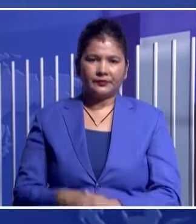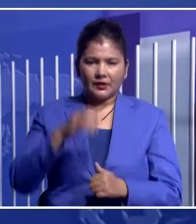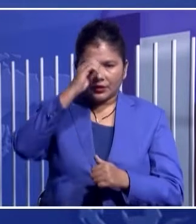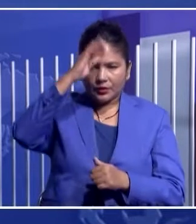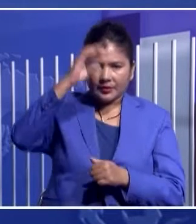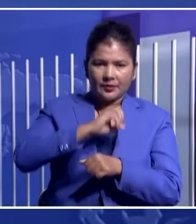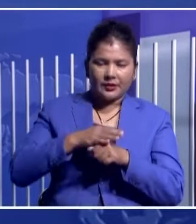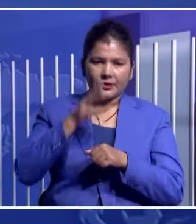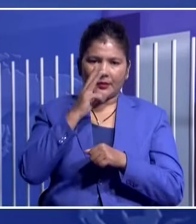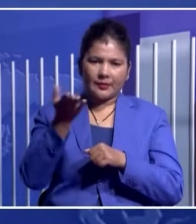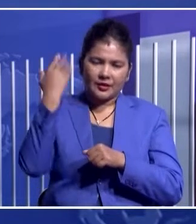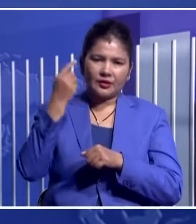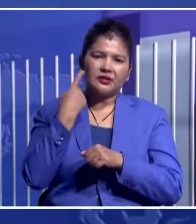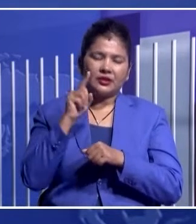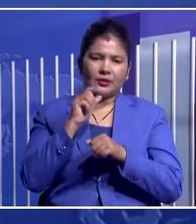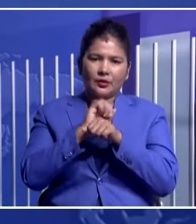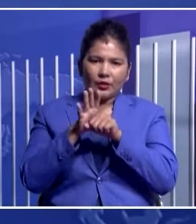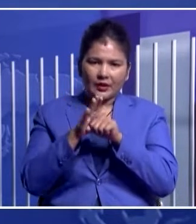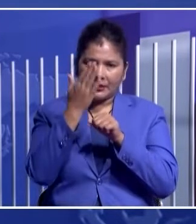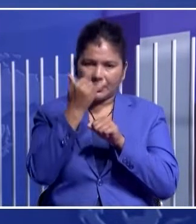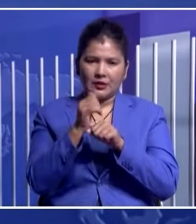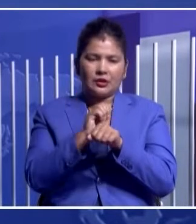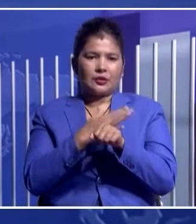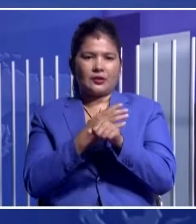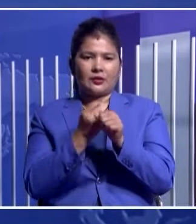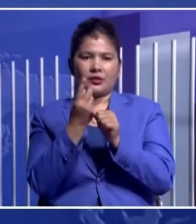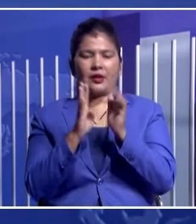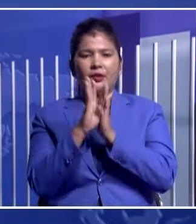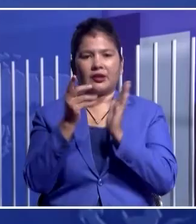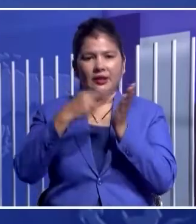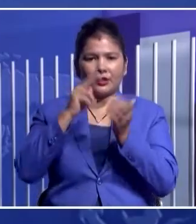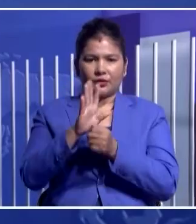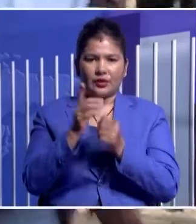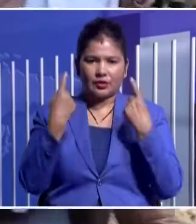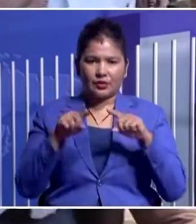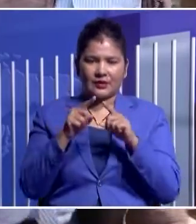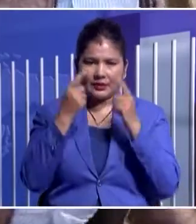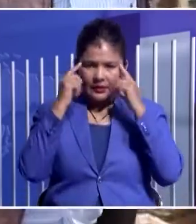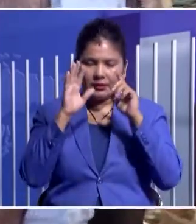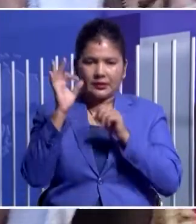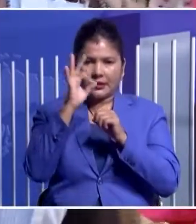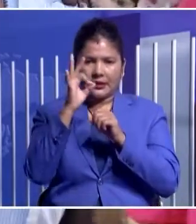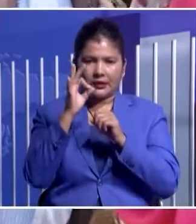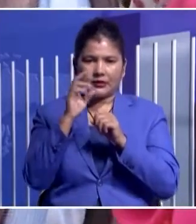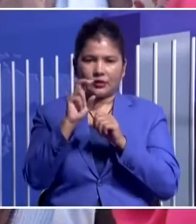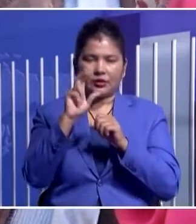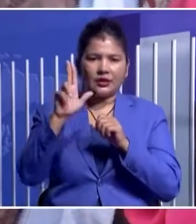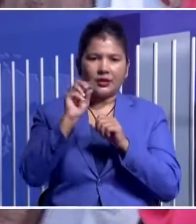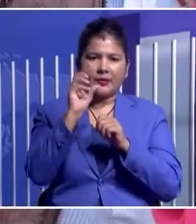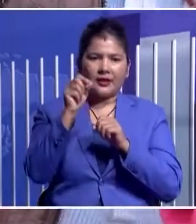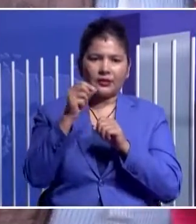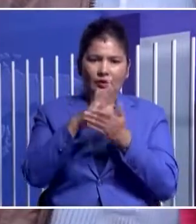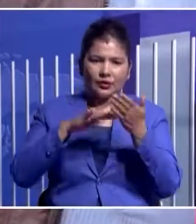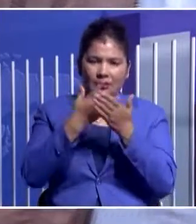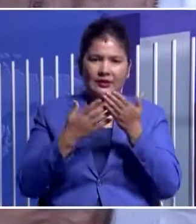सुदूरपश्चिम प्रदेशमा पछिल्ला दिनमा कोरोना भाइरसबाट संक्रमित हुनेको संख्या बढ्न थालेको छ। स्वास्थ्य निर्देशनालय दिपायलको तथ्याङ्क अनुसार पछिल्लो